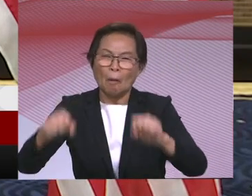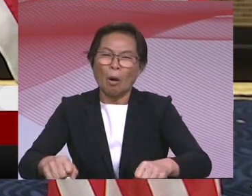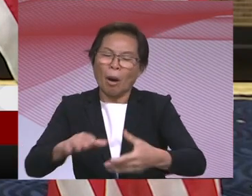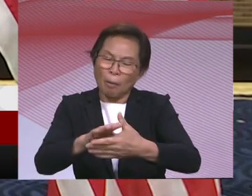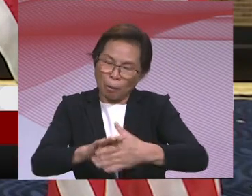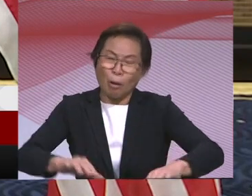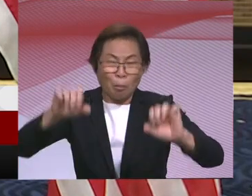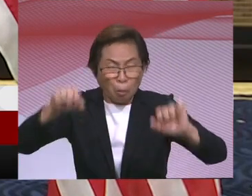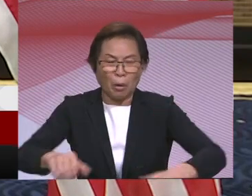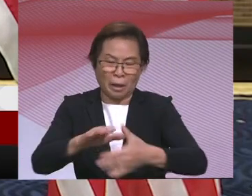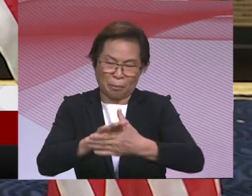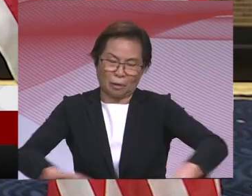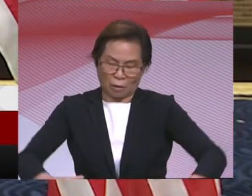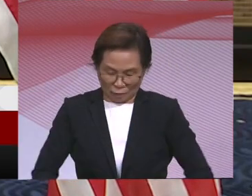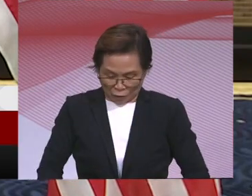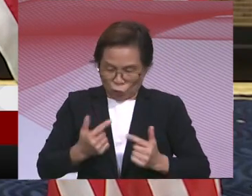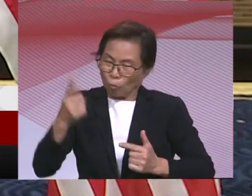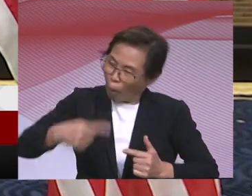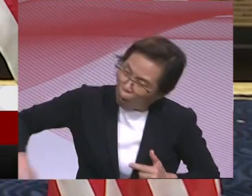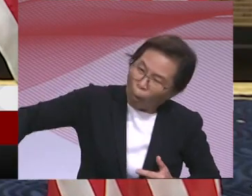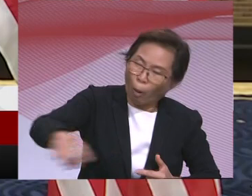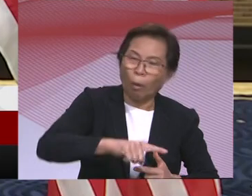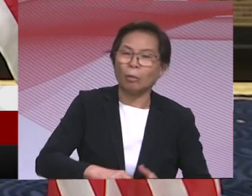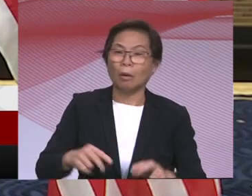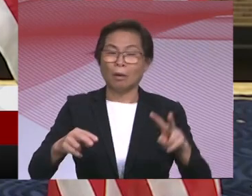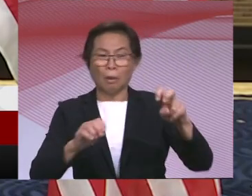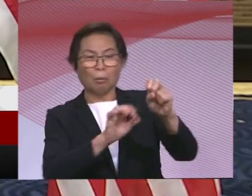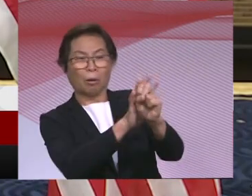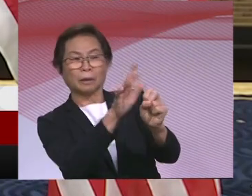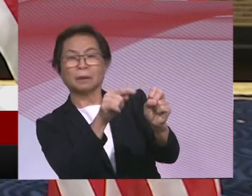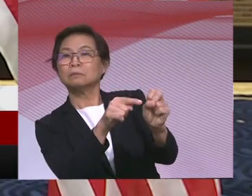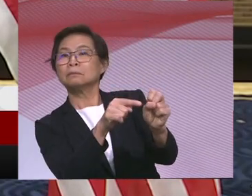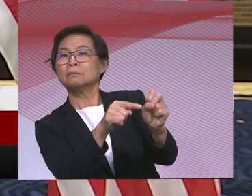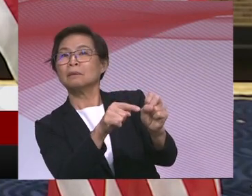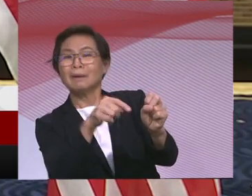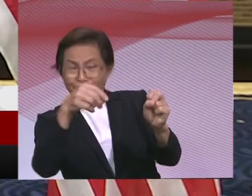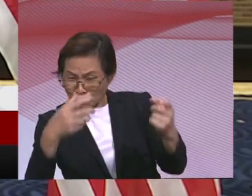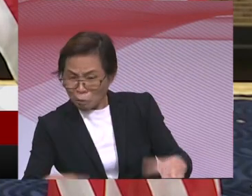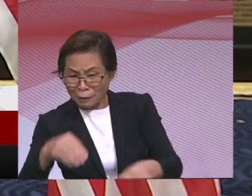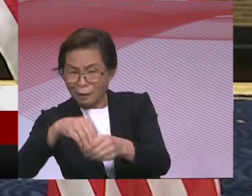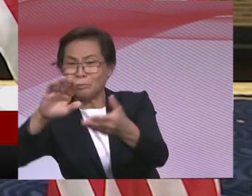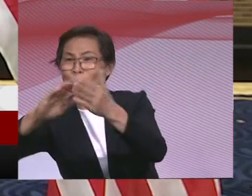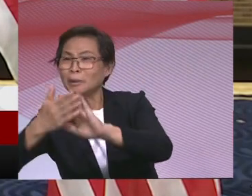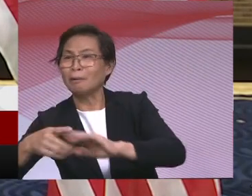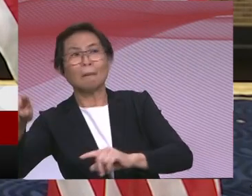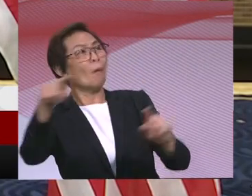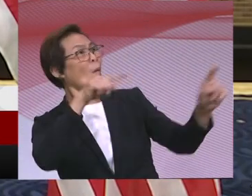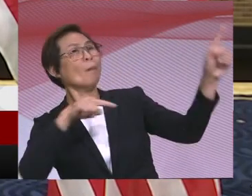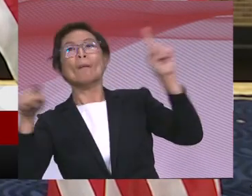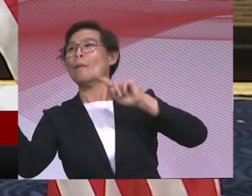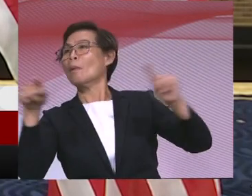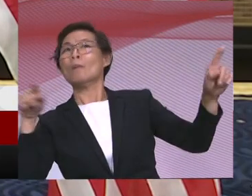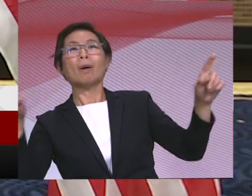menyelamatkan nyawa kita semua pada jenis kami telah pembahada di dalam komuniti dan